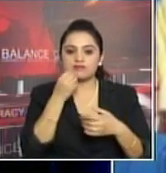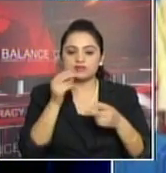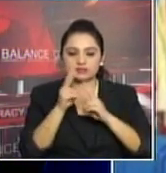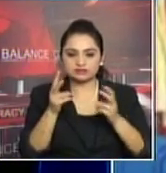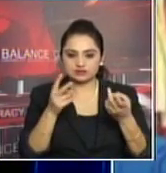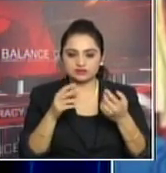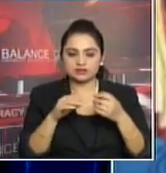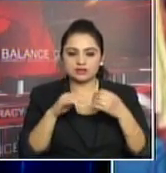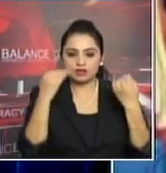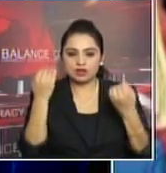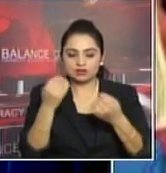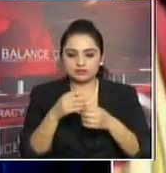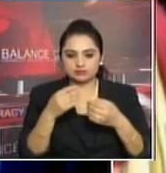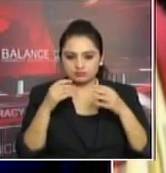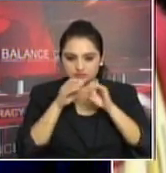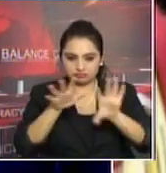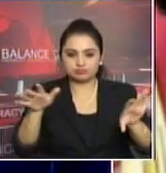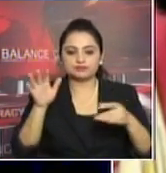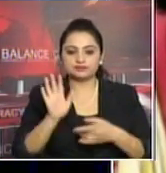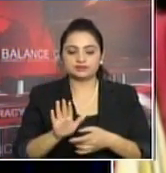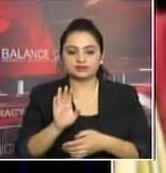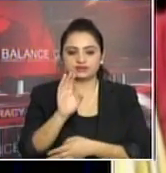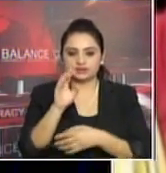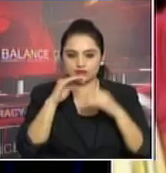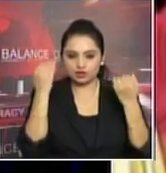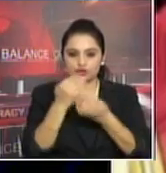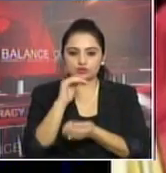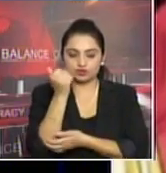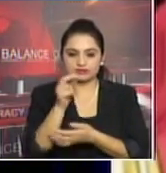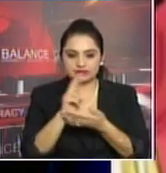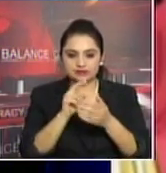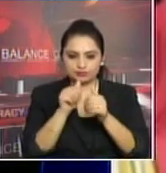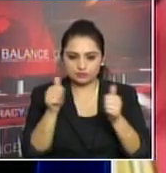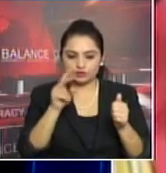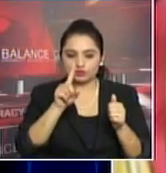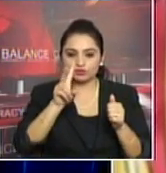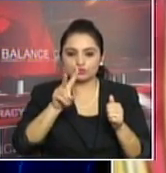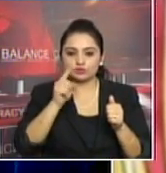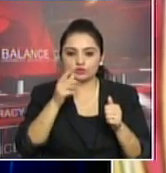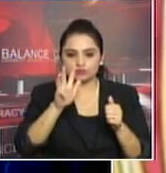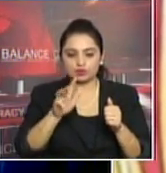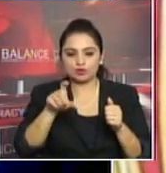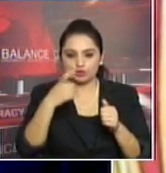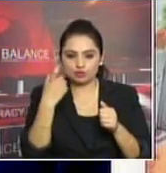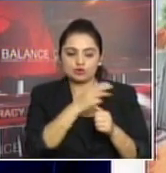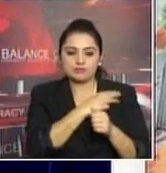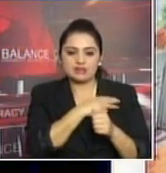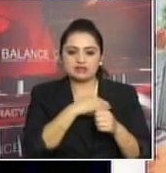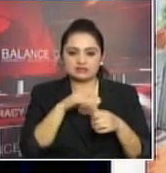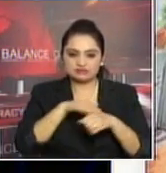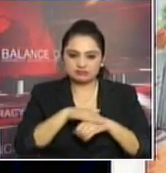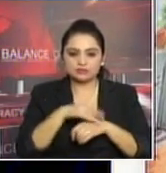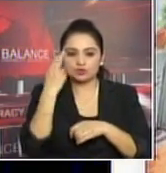अन्तर्देशीय संगठित अपराधको रूपमा फैलदैछ। अन्तर्राष्ट्रिय श्रम संगठनको तथ्याङ्क अनुसार 2.9 करोड मानिस दासत्वको रूपमा रहेका छन्।